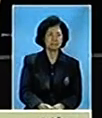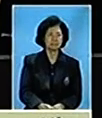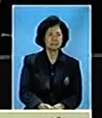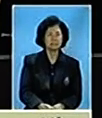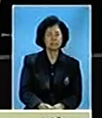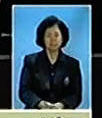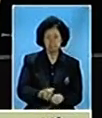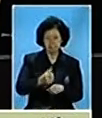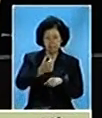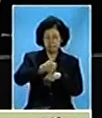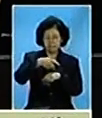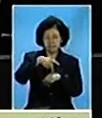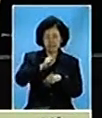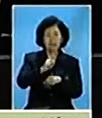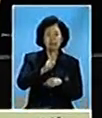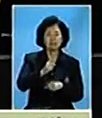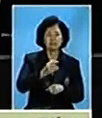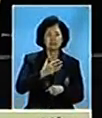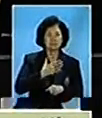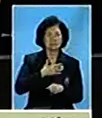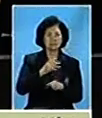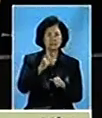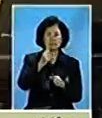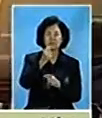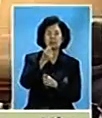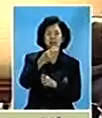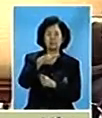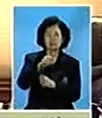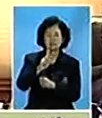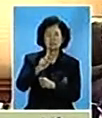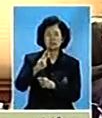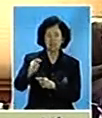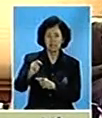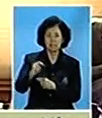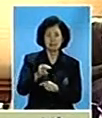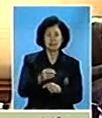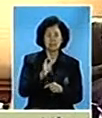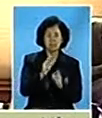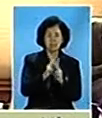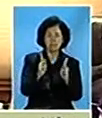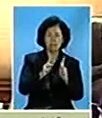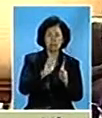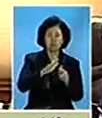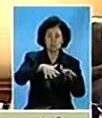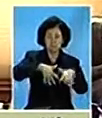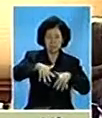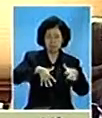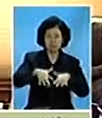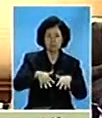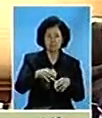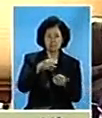กราบเรียนท่านประธานสภาที่เคารพนะครับผมธเนศบัวแย้มกรรมาธิการภาคประชาชนขออนุญาตกราบเรียนชี้แจ